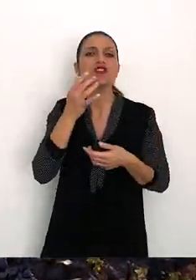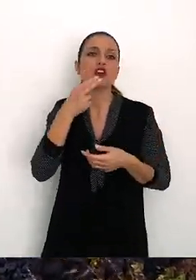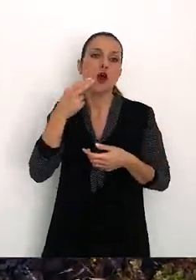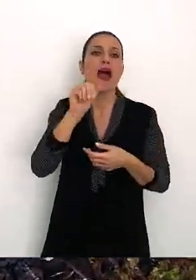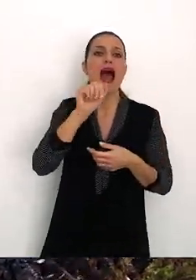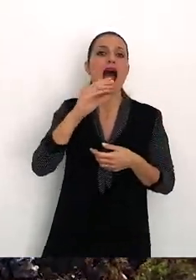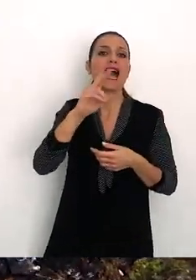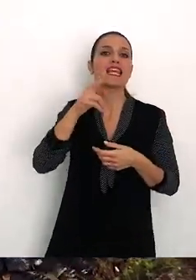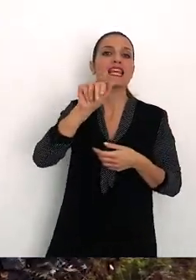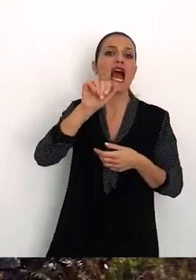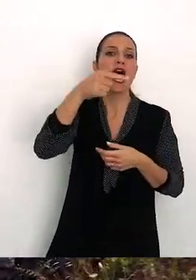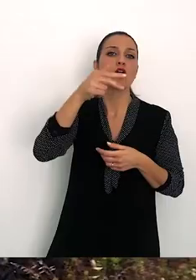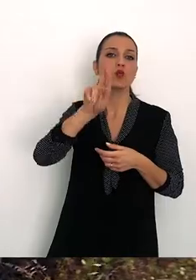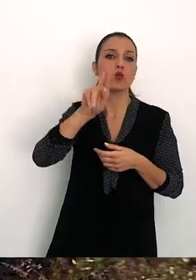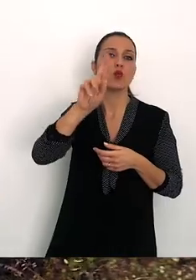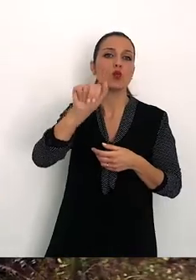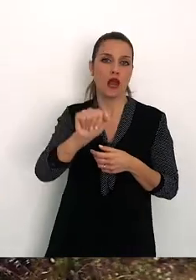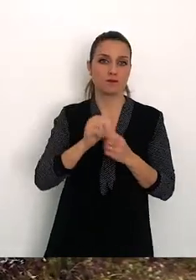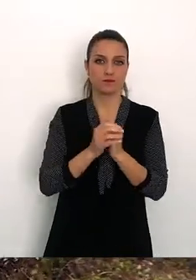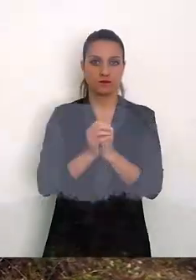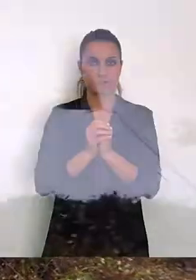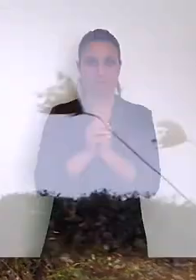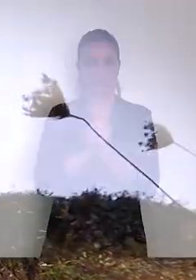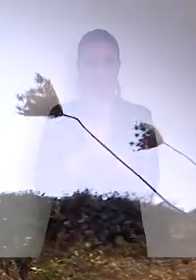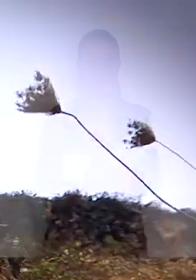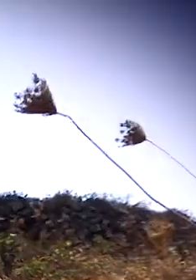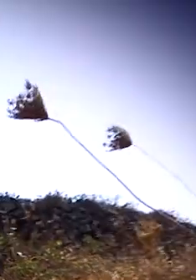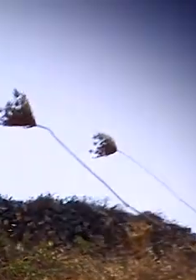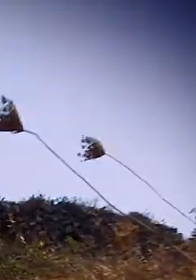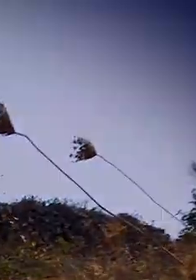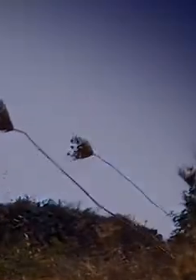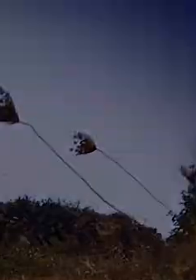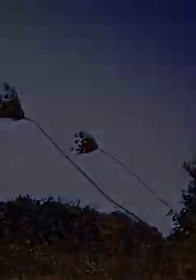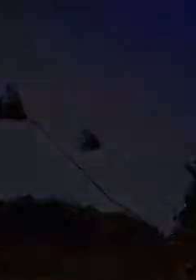ricoperti. Questa era la cosiddetta acchiatura.